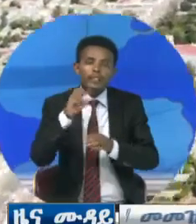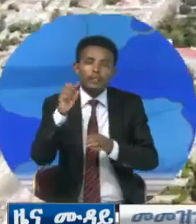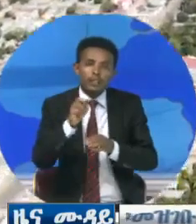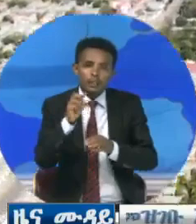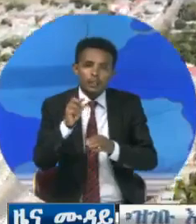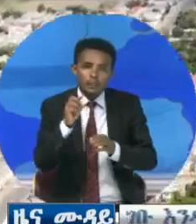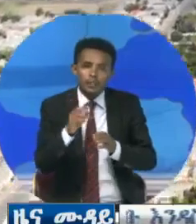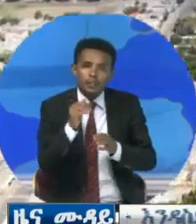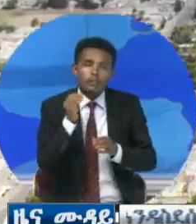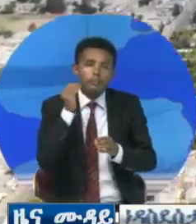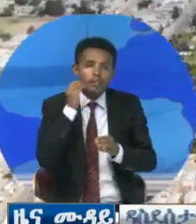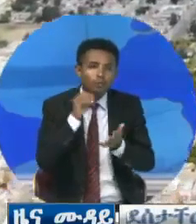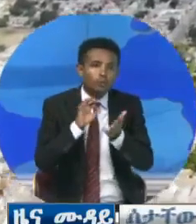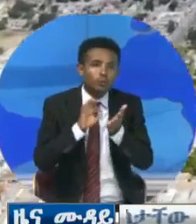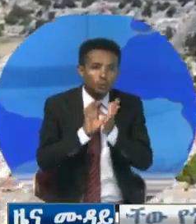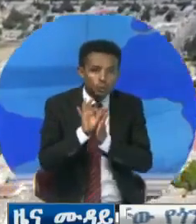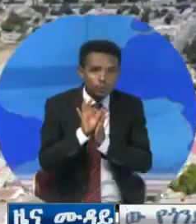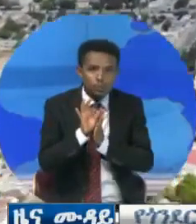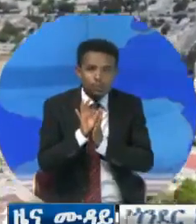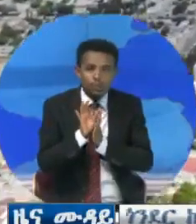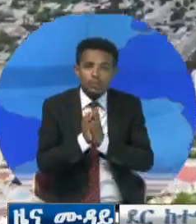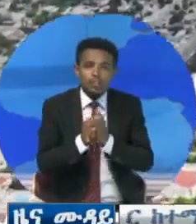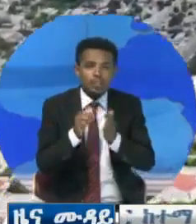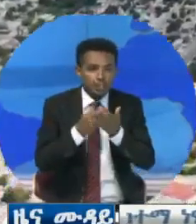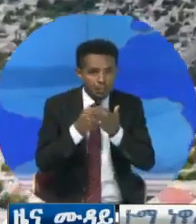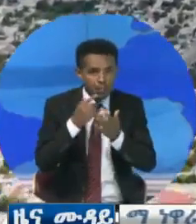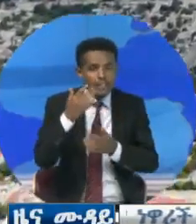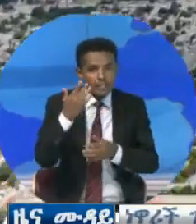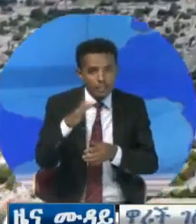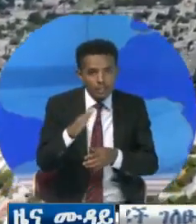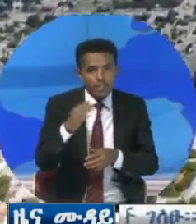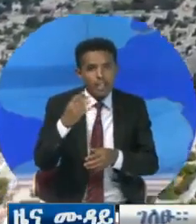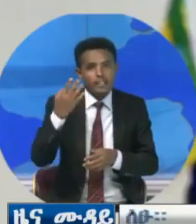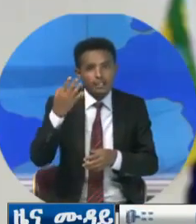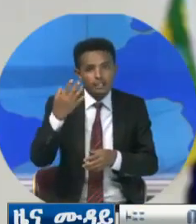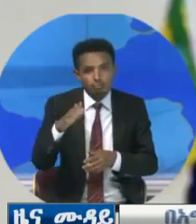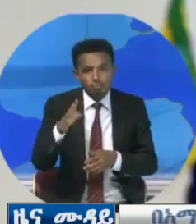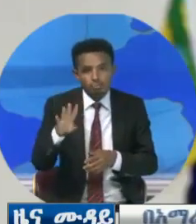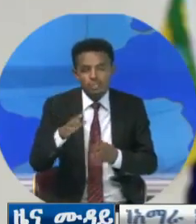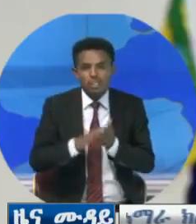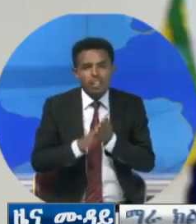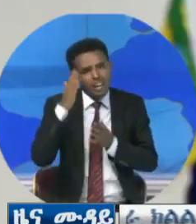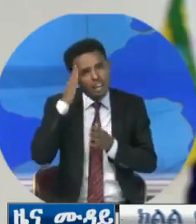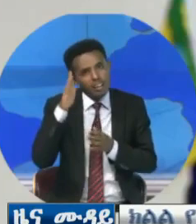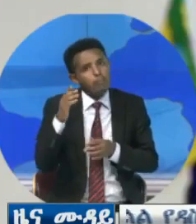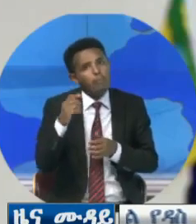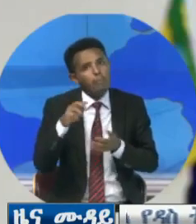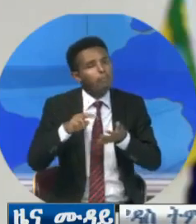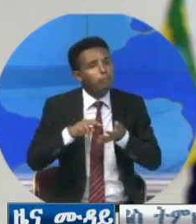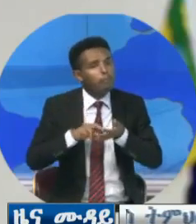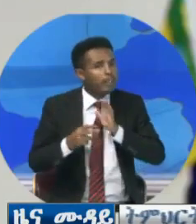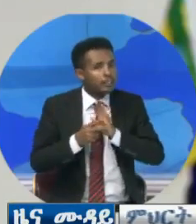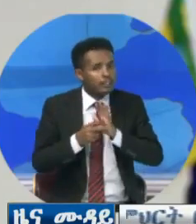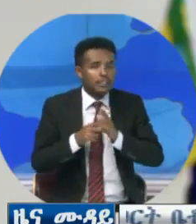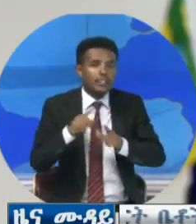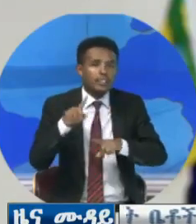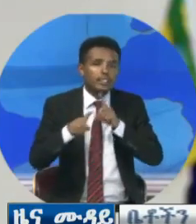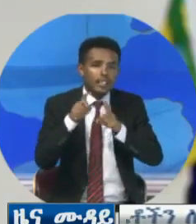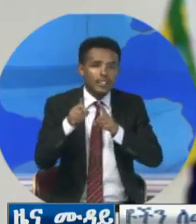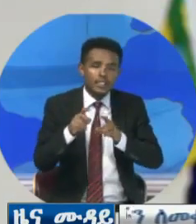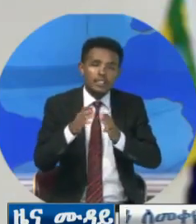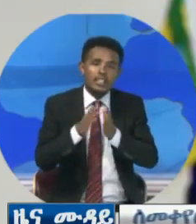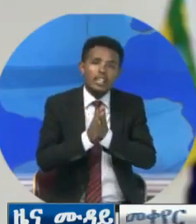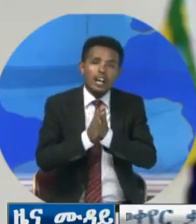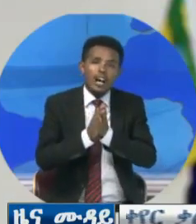10 15 20 ድረስ የሚወጣበት ይህንን አላውቅም ነበር ማለት ከተጠያቂነት አያድንም። የቀበሌ